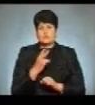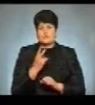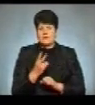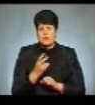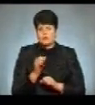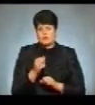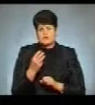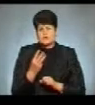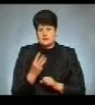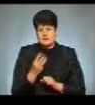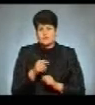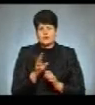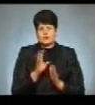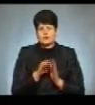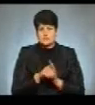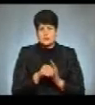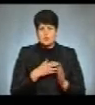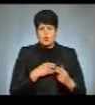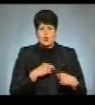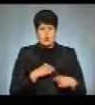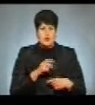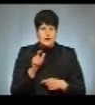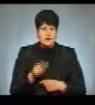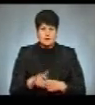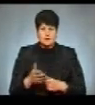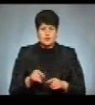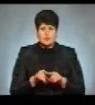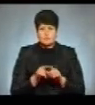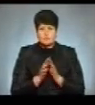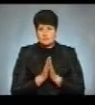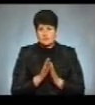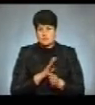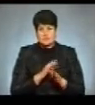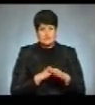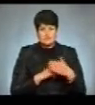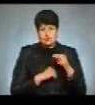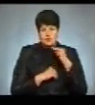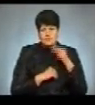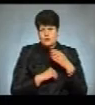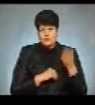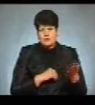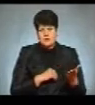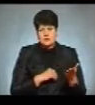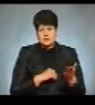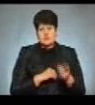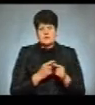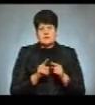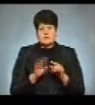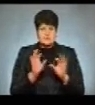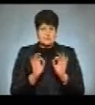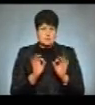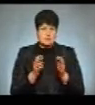може 3, ще в тому числі мого колеги. Такі самі клопотання були з сторони обвинувачення, представника потрапило, все нормально